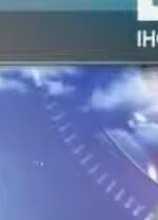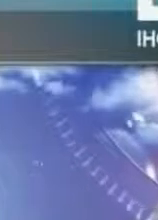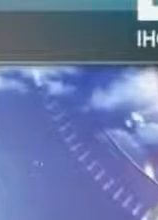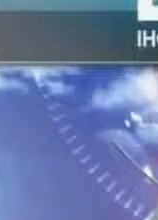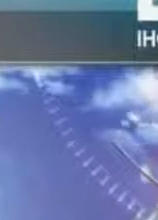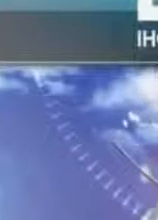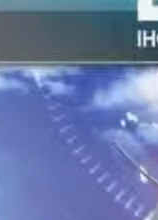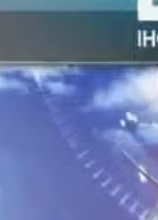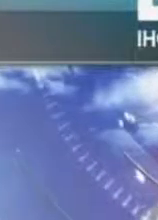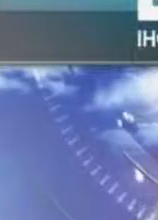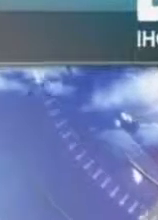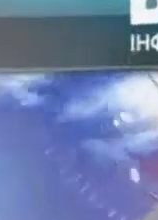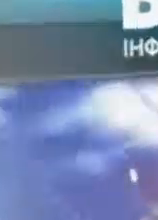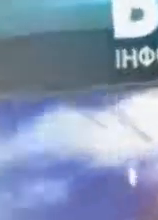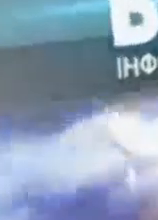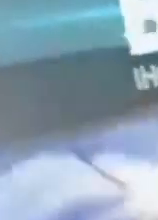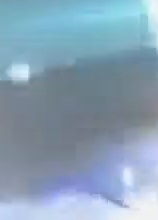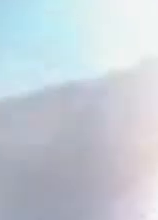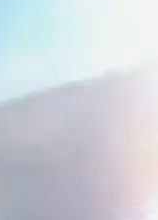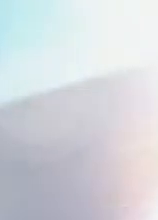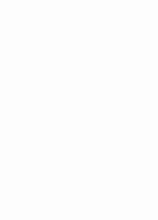Цим завершуємо, але вже готуємо нове і більше у підсумковий випуск о 19:00, тож не пропустіть, побачимось.